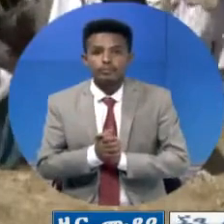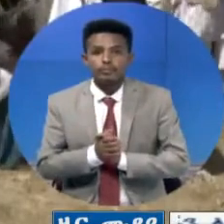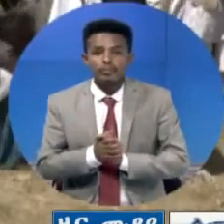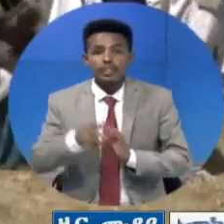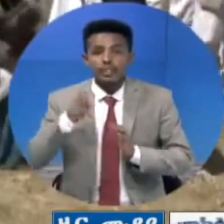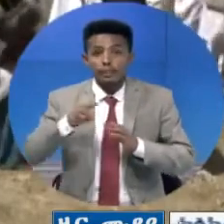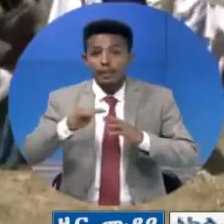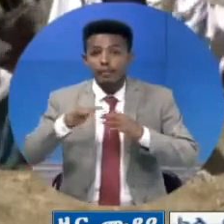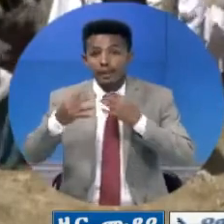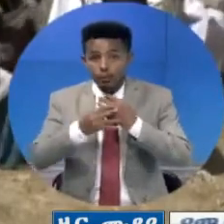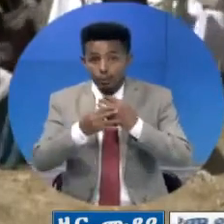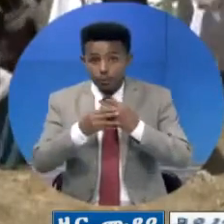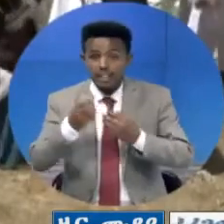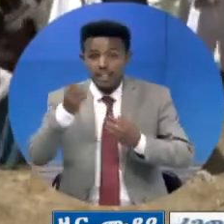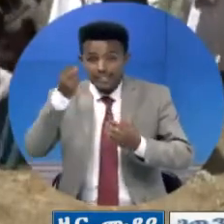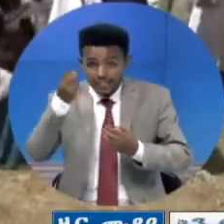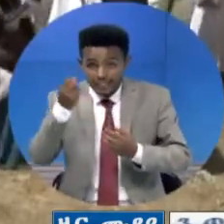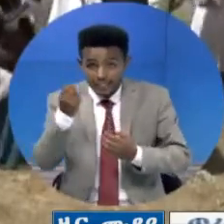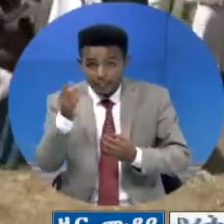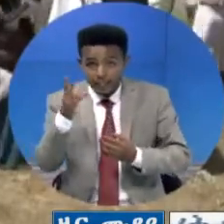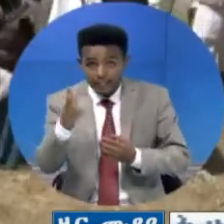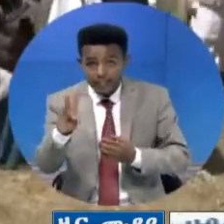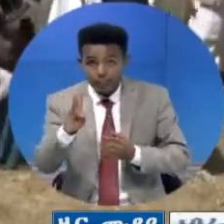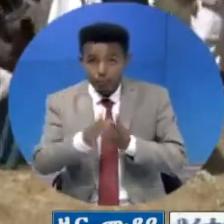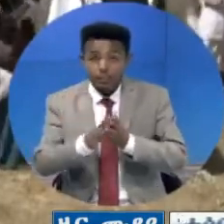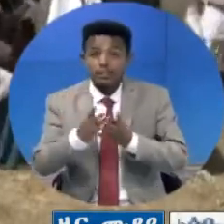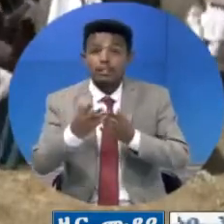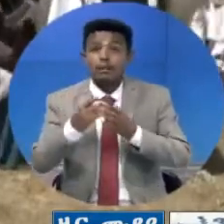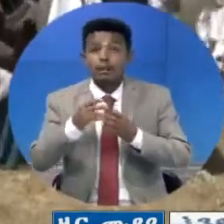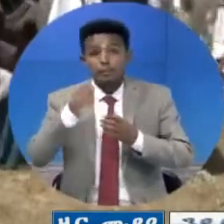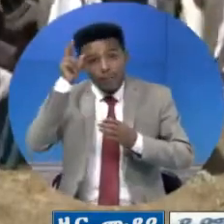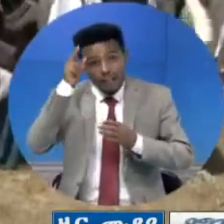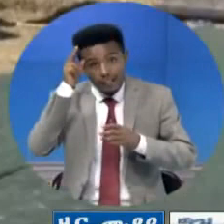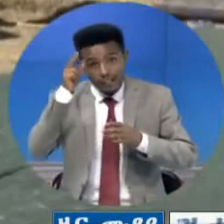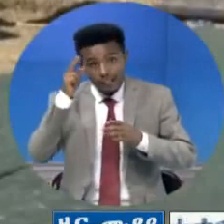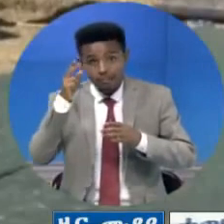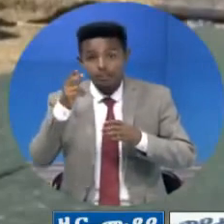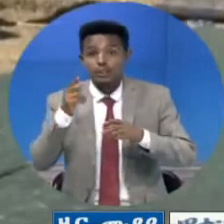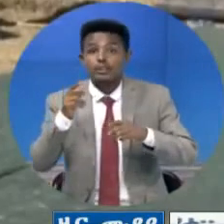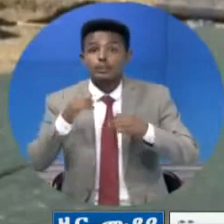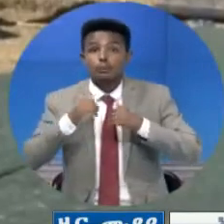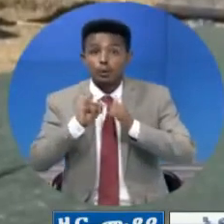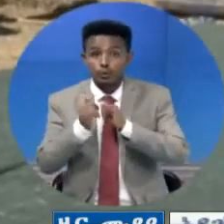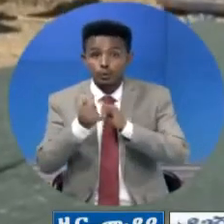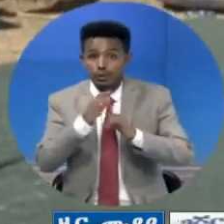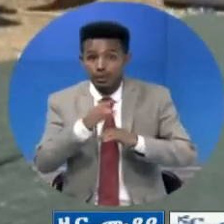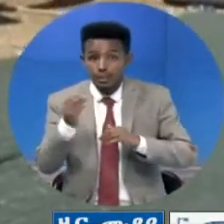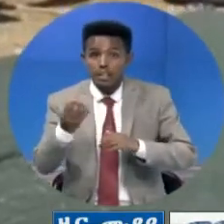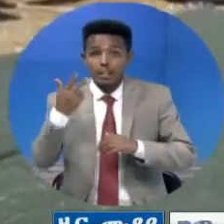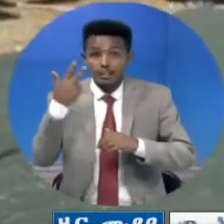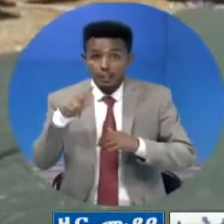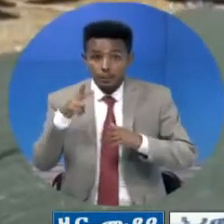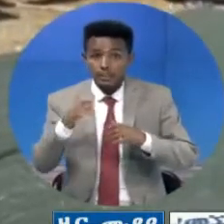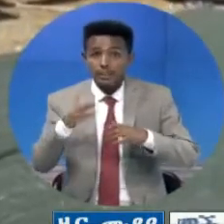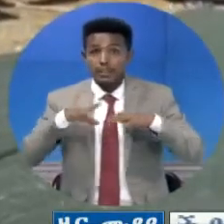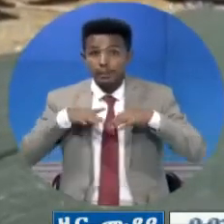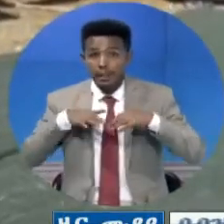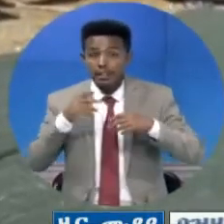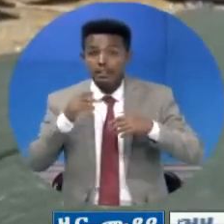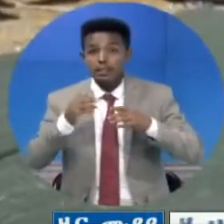የደብረ ማርቆስ ከተማ 17ኛውን የአማራ ክልል የባህል ስፖርቶች ውድድርና 13ኛውን የባህል ፌስቲቫል